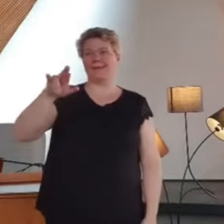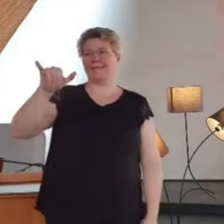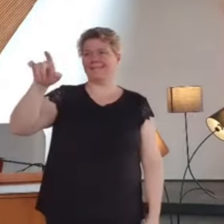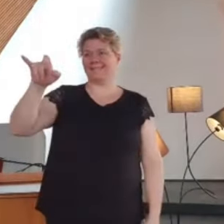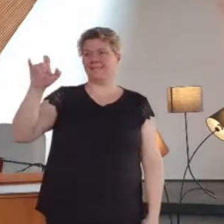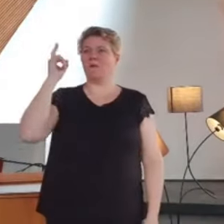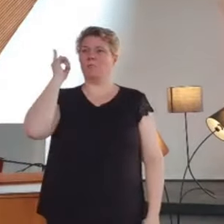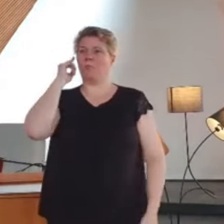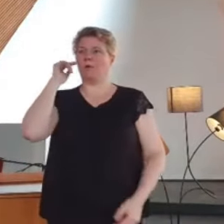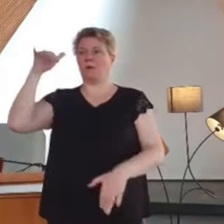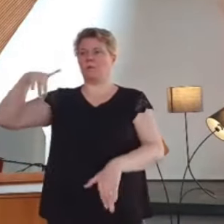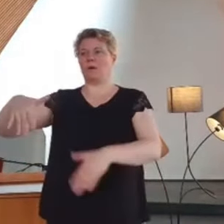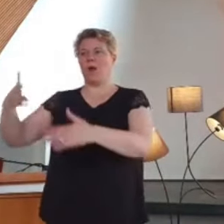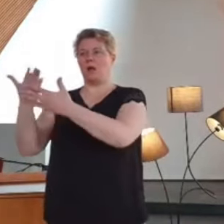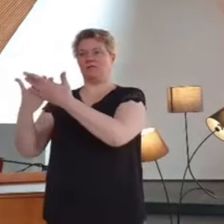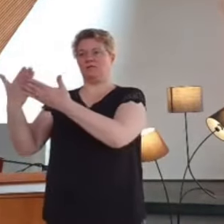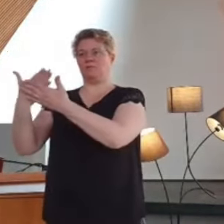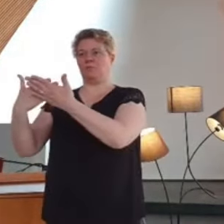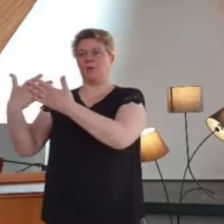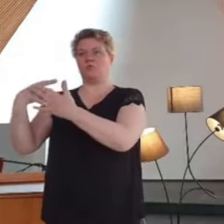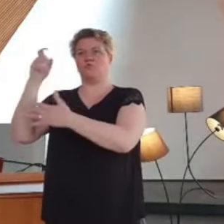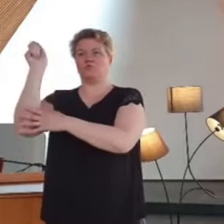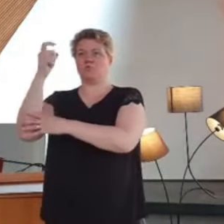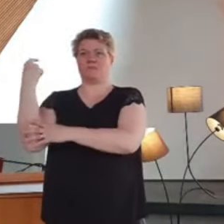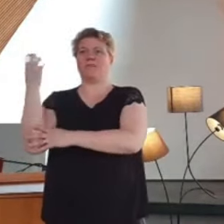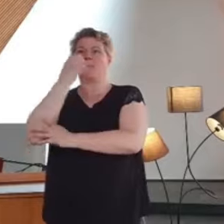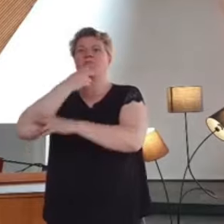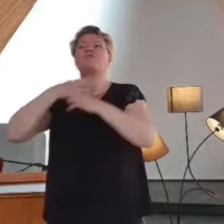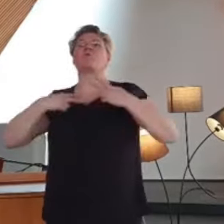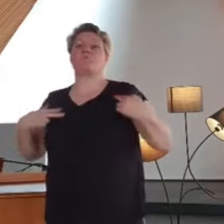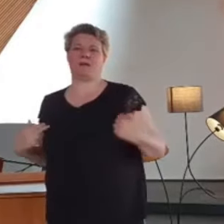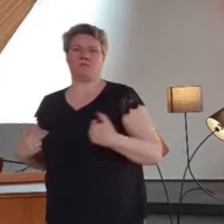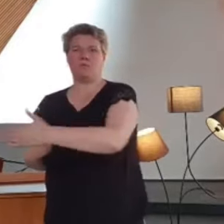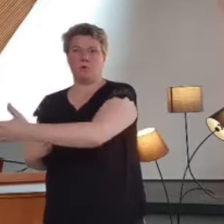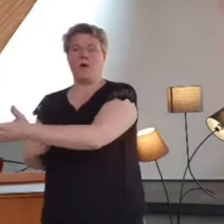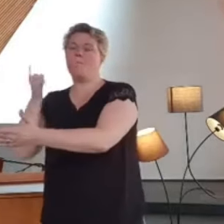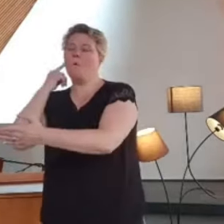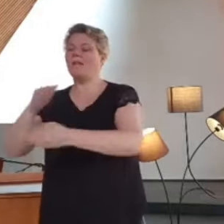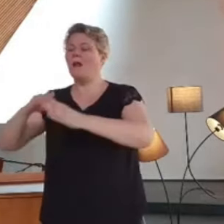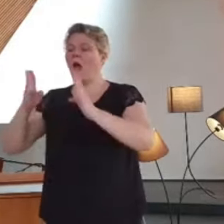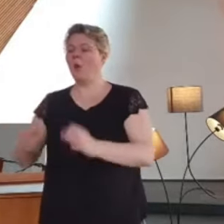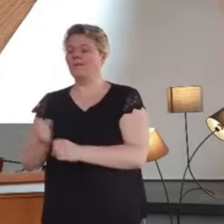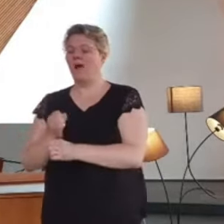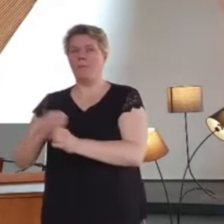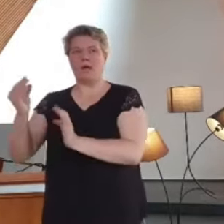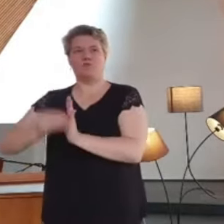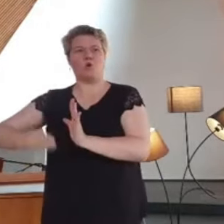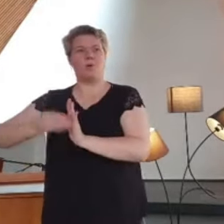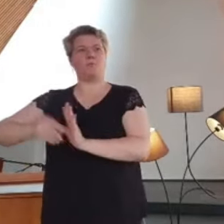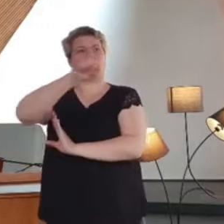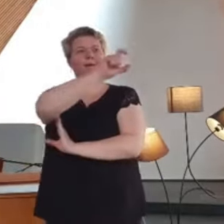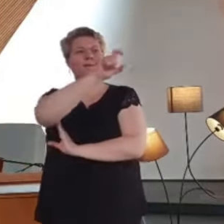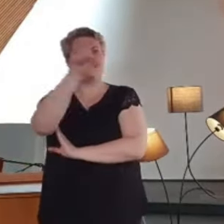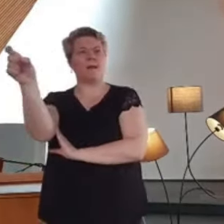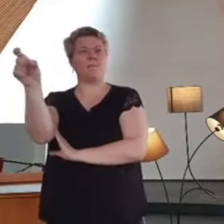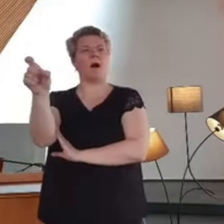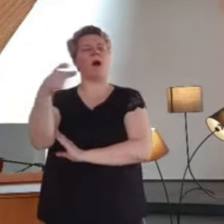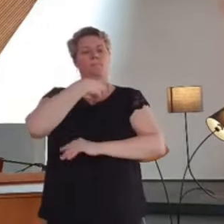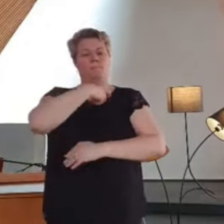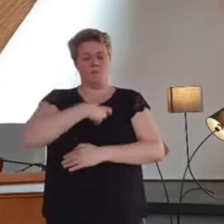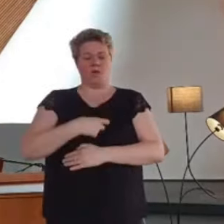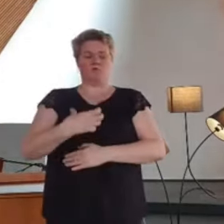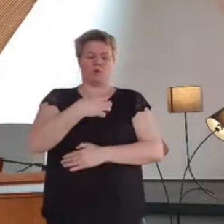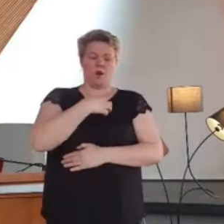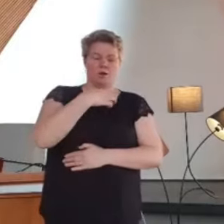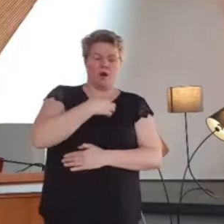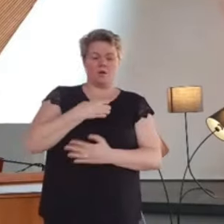eine Ausbildung quasi oder ein Studium, um Pastorin zu werden. Und die hat gerade eine Hausarbeit geschrieben über das Thema Menschen mit